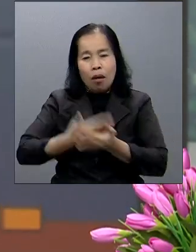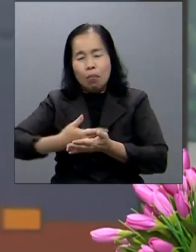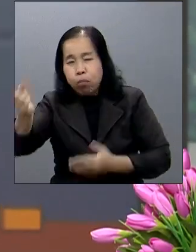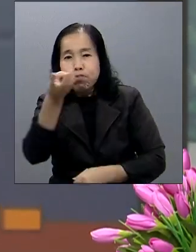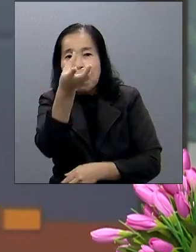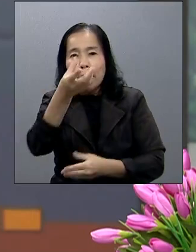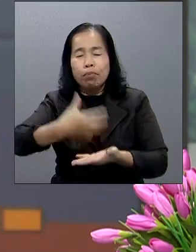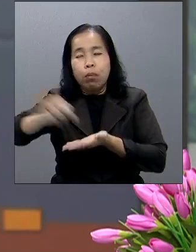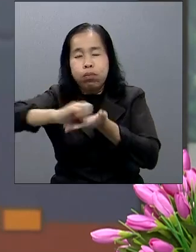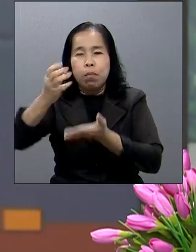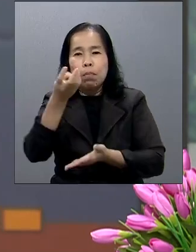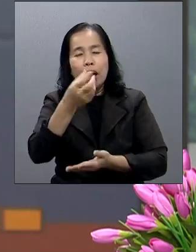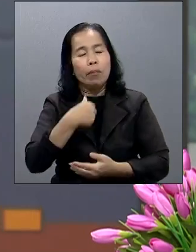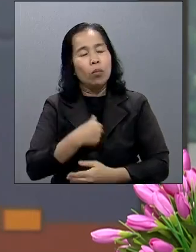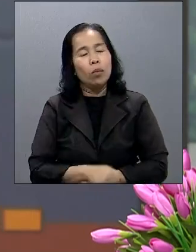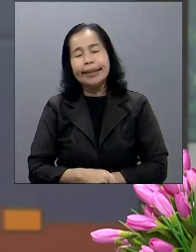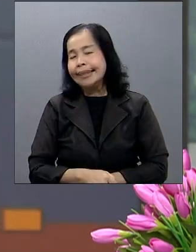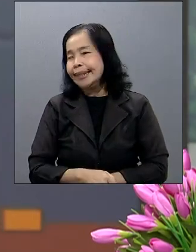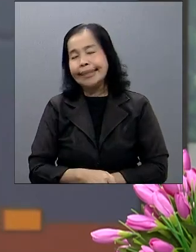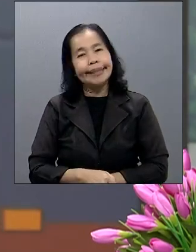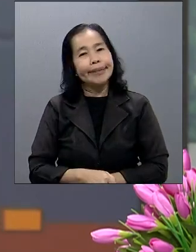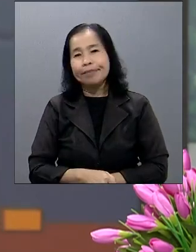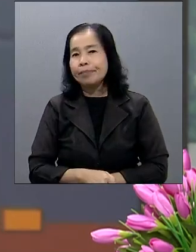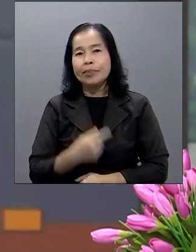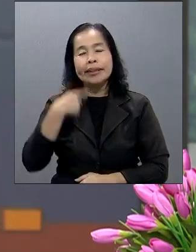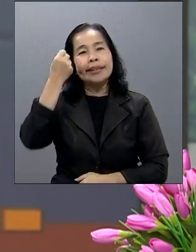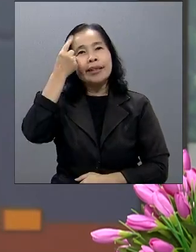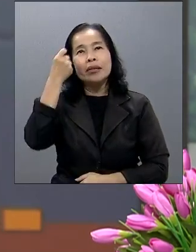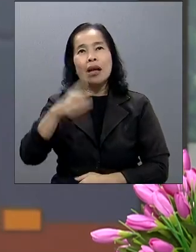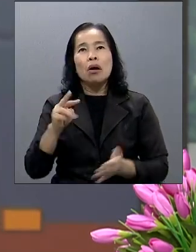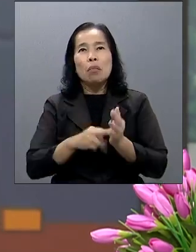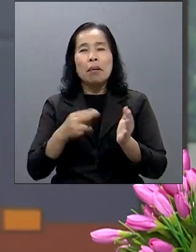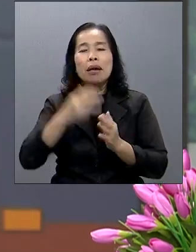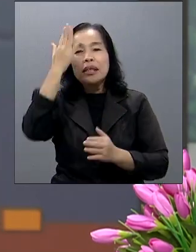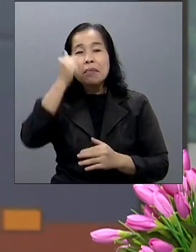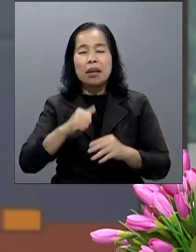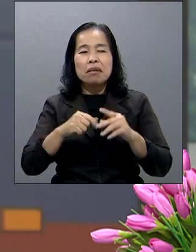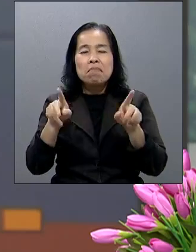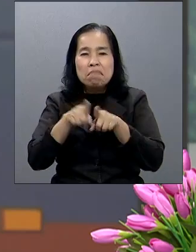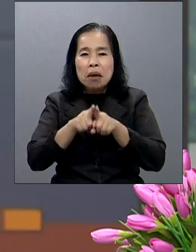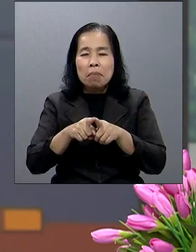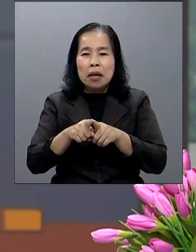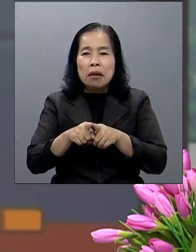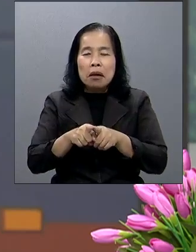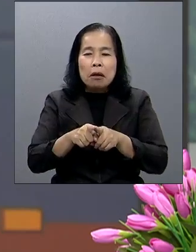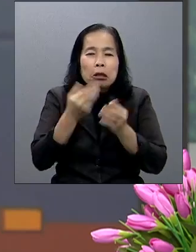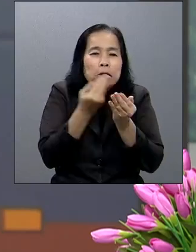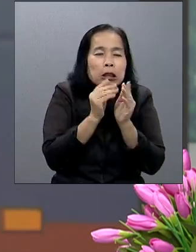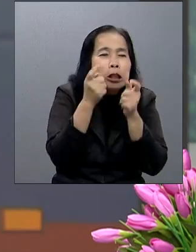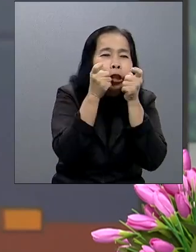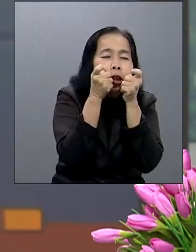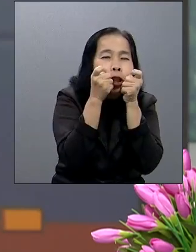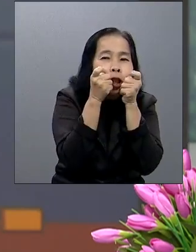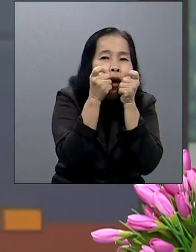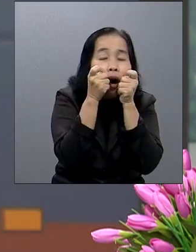เท่านั้นนะฮะพี่ยุ้ยครับ ใช่ค่ะ ก็ต้องยอมเขาเรียกว่านะเสียน้อยเสียยากเสียมากเสียง่ายใช่ไหมฮะเว